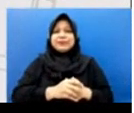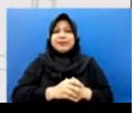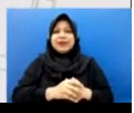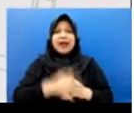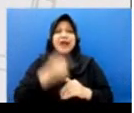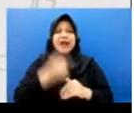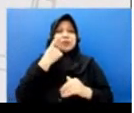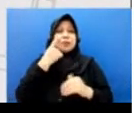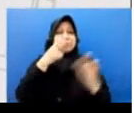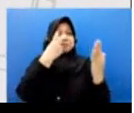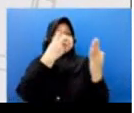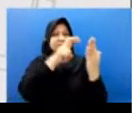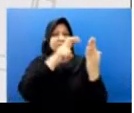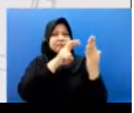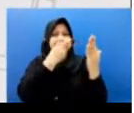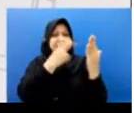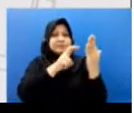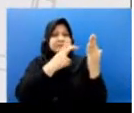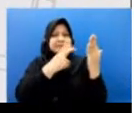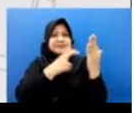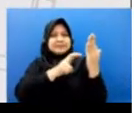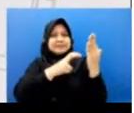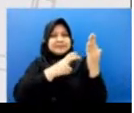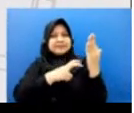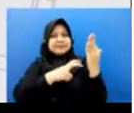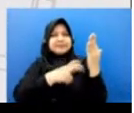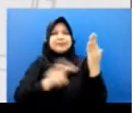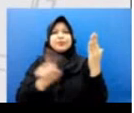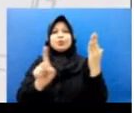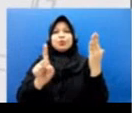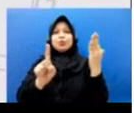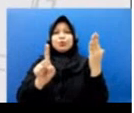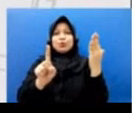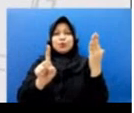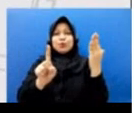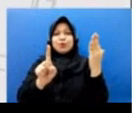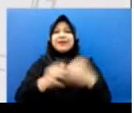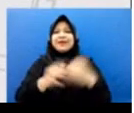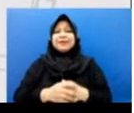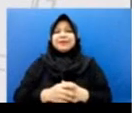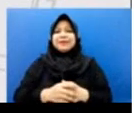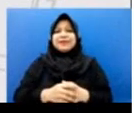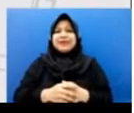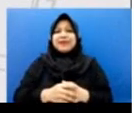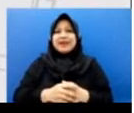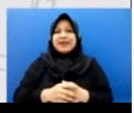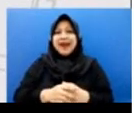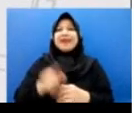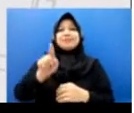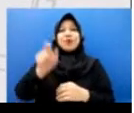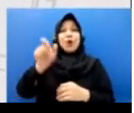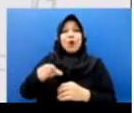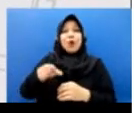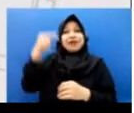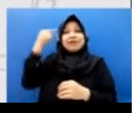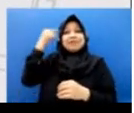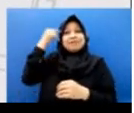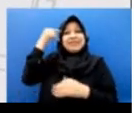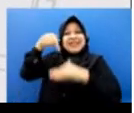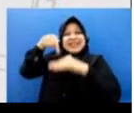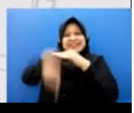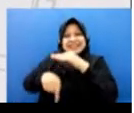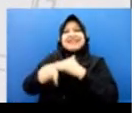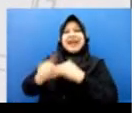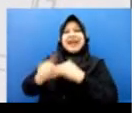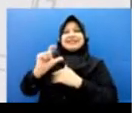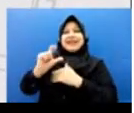memfilter satu demi satu informasi tersebut. Dan ini yang terjadi di dalam kepala seseorang yang berpikir kritis. Walaupun di